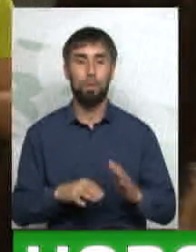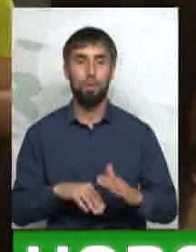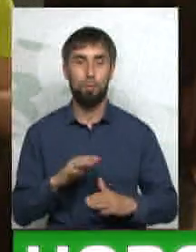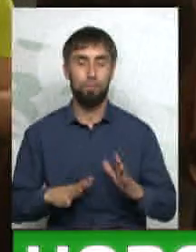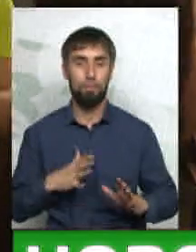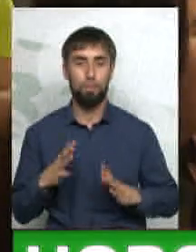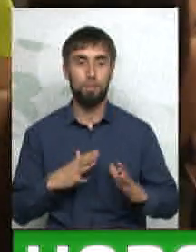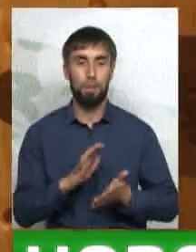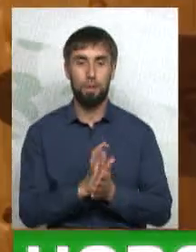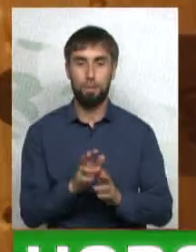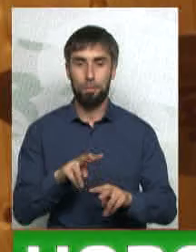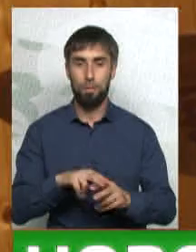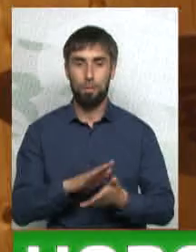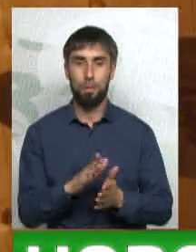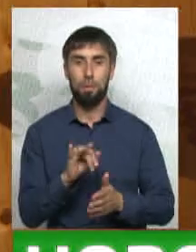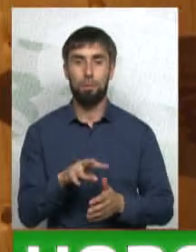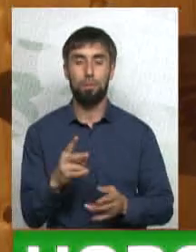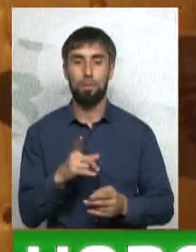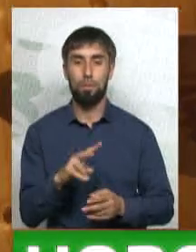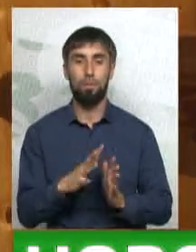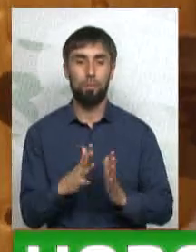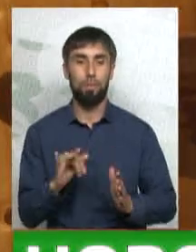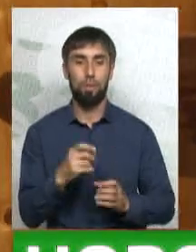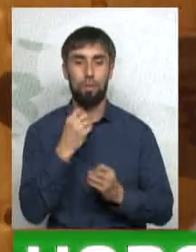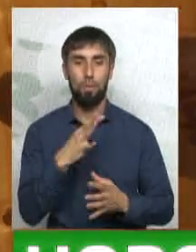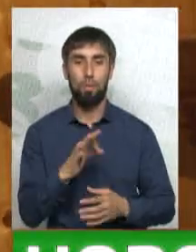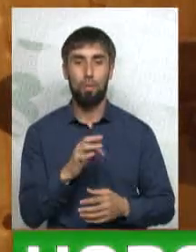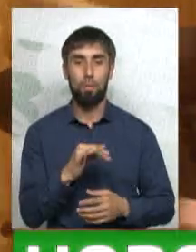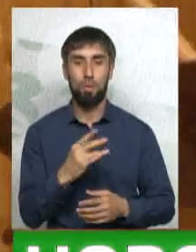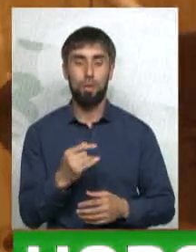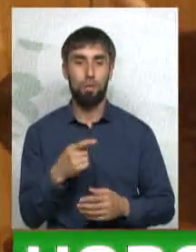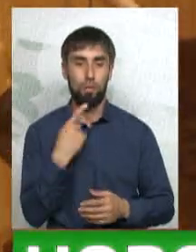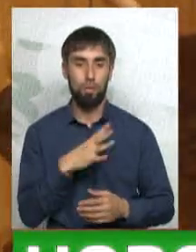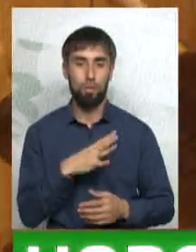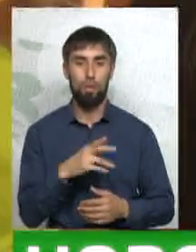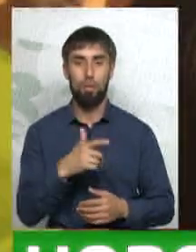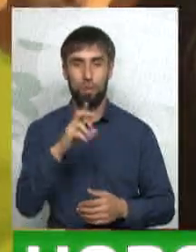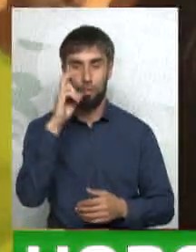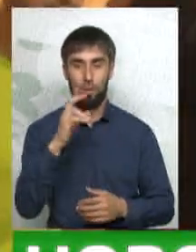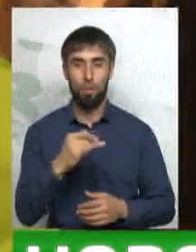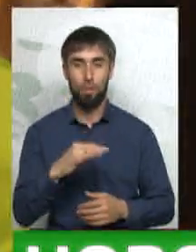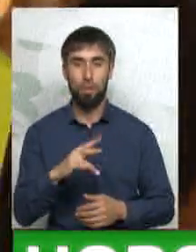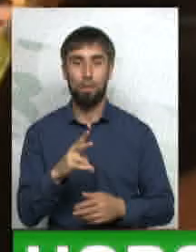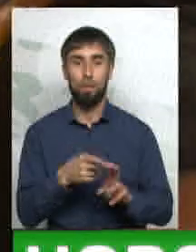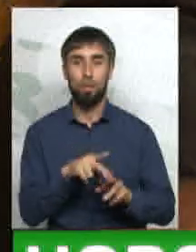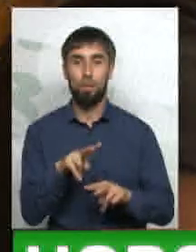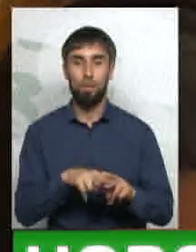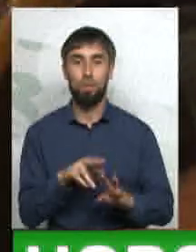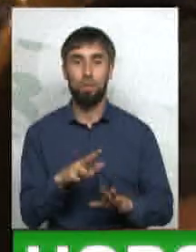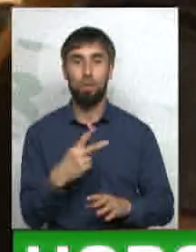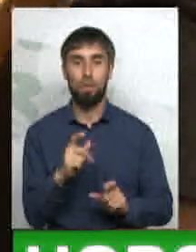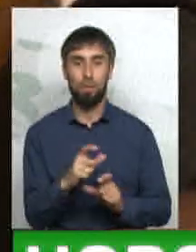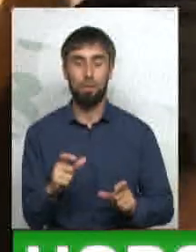в стесненных условиях. Им нужен зал побольше и с хорошей акустикой, делится в госфилармонии. В камерном оркестре только